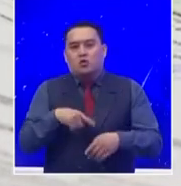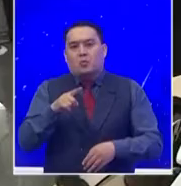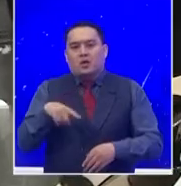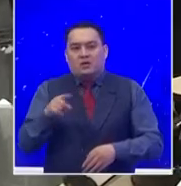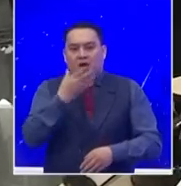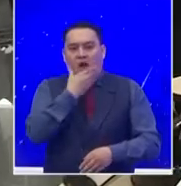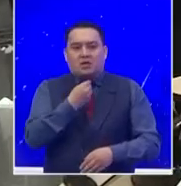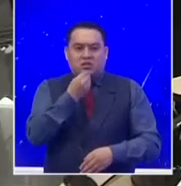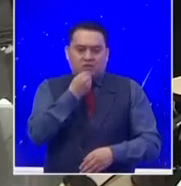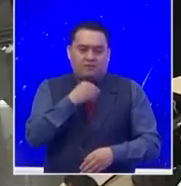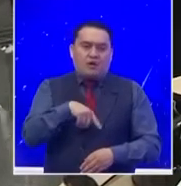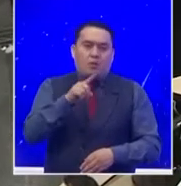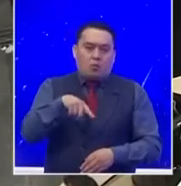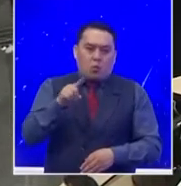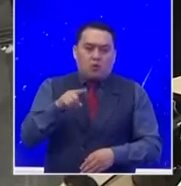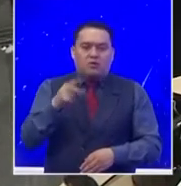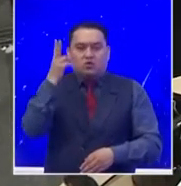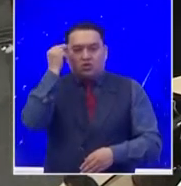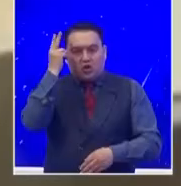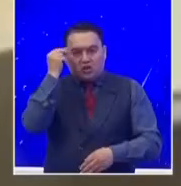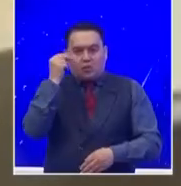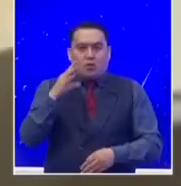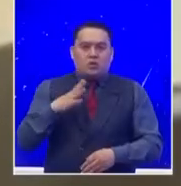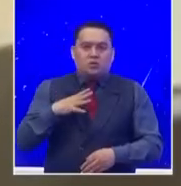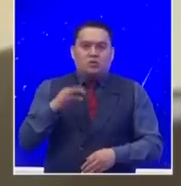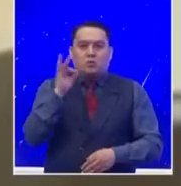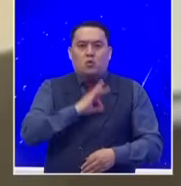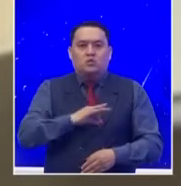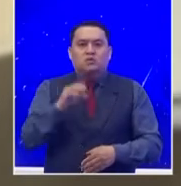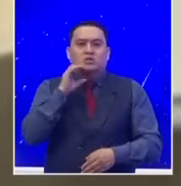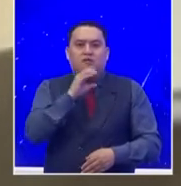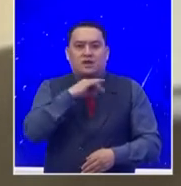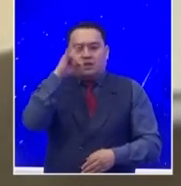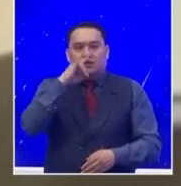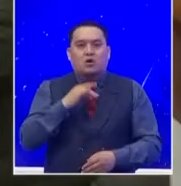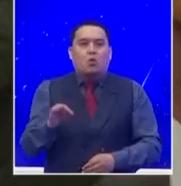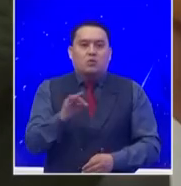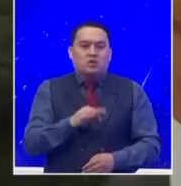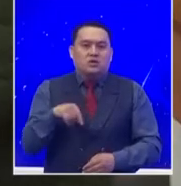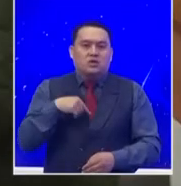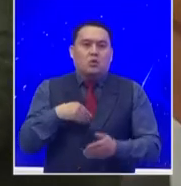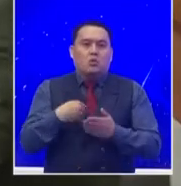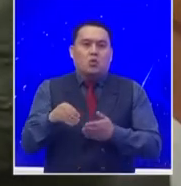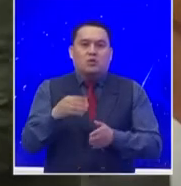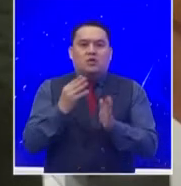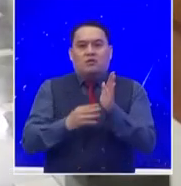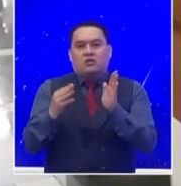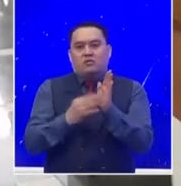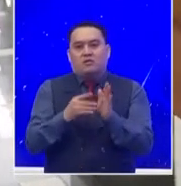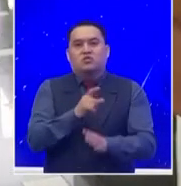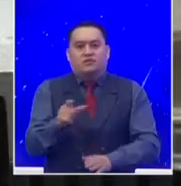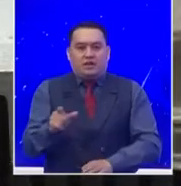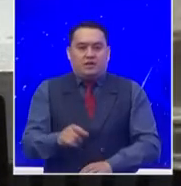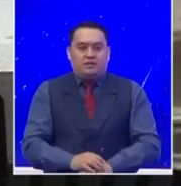востребованностью номера с красивыми цифровыми и буквенными комбинациями пользуются в Северо-Казахстанской области. Здесь их приобрели только 99